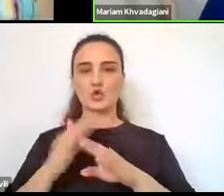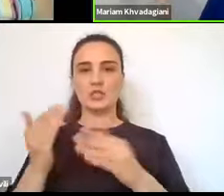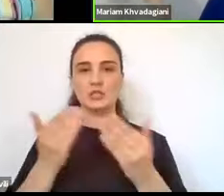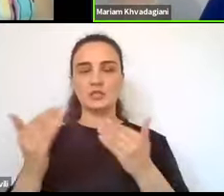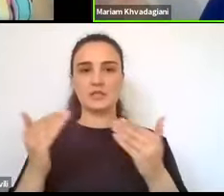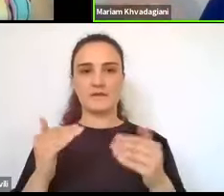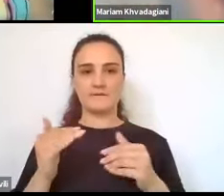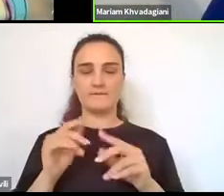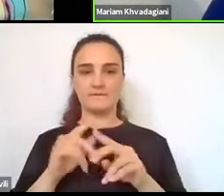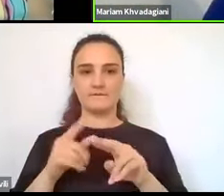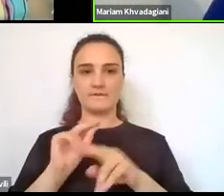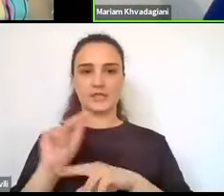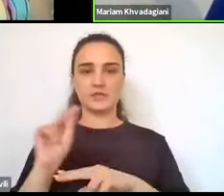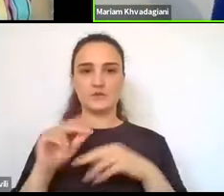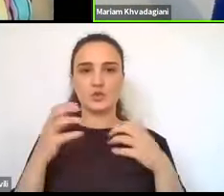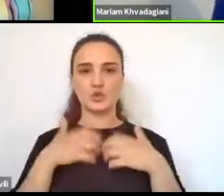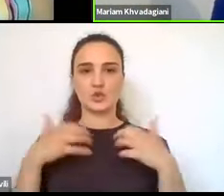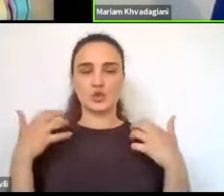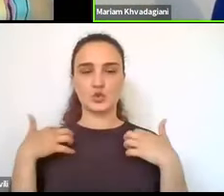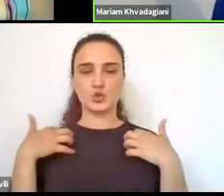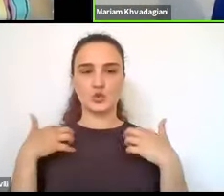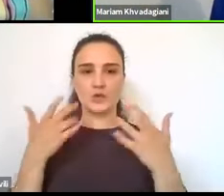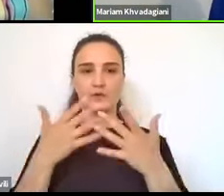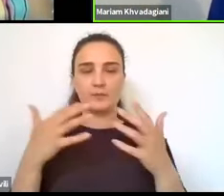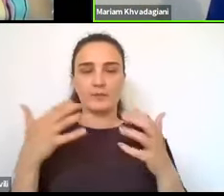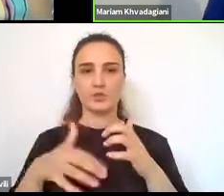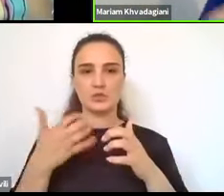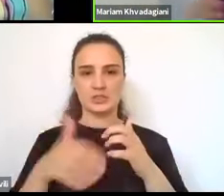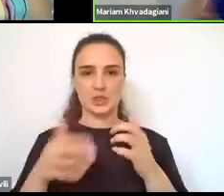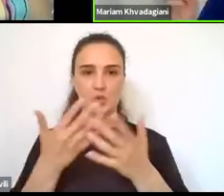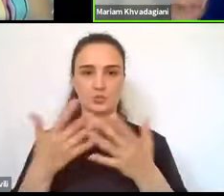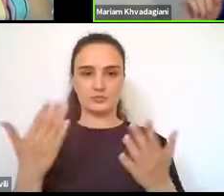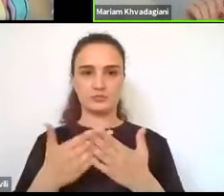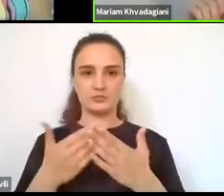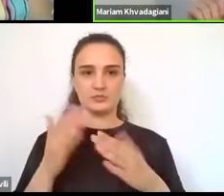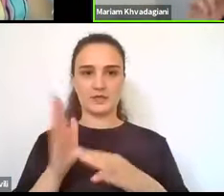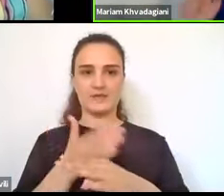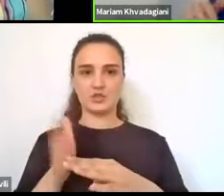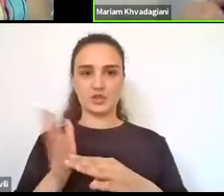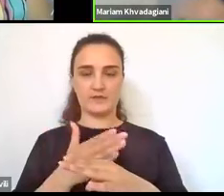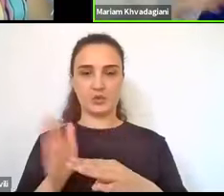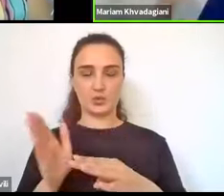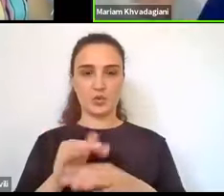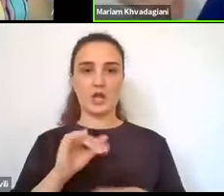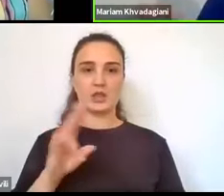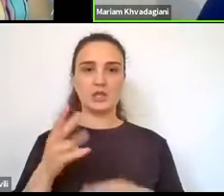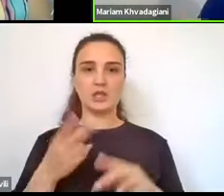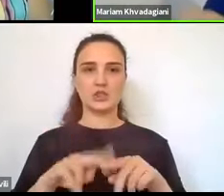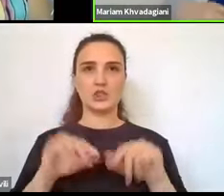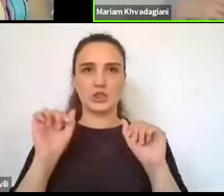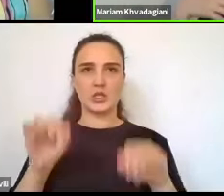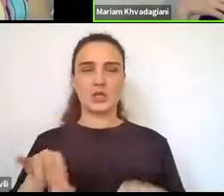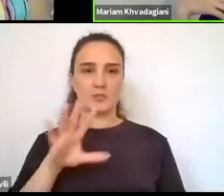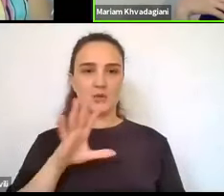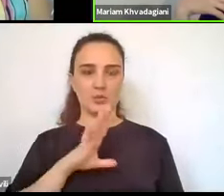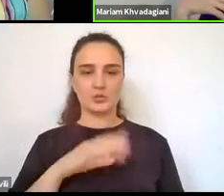და ისე ცხოველები და ბოსტნეული გავარჩევინო, ასე ვთქვათ, ან ეს შეიძლება